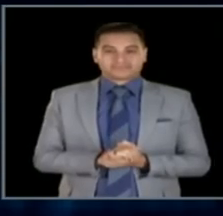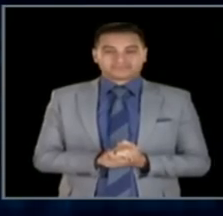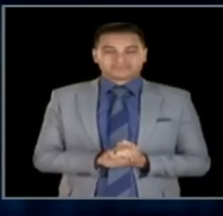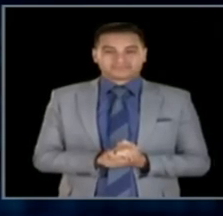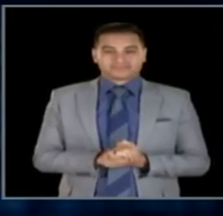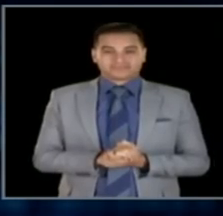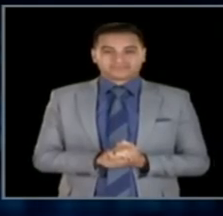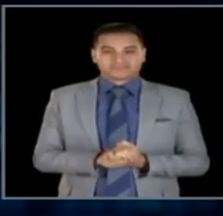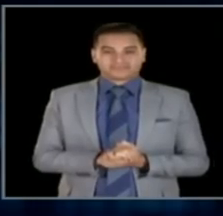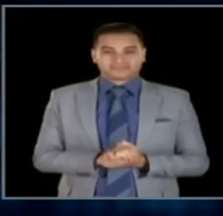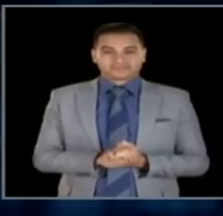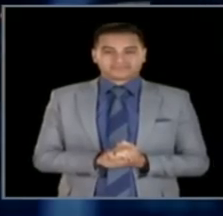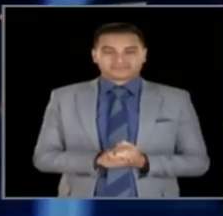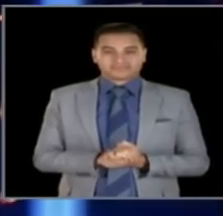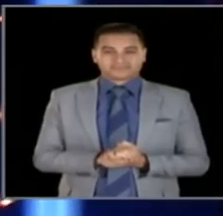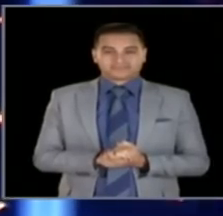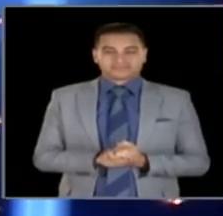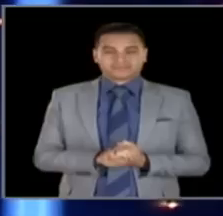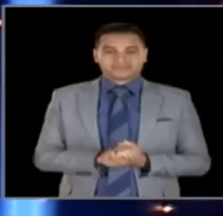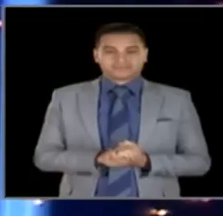عجلة الحظ.